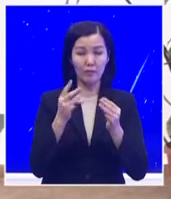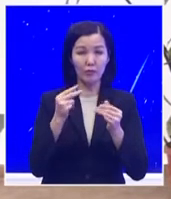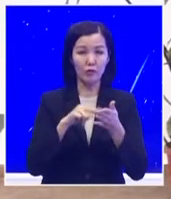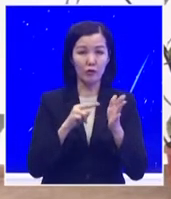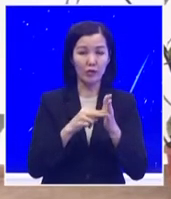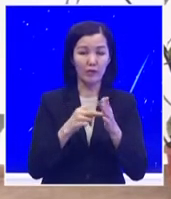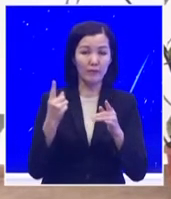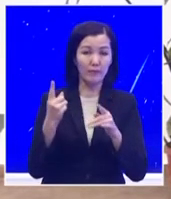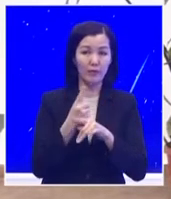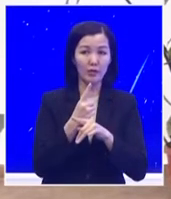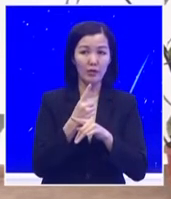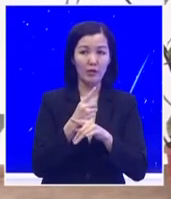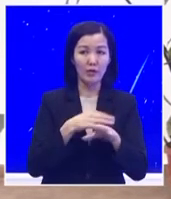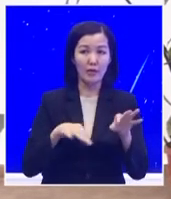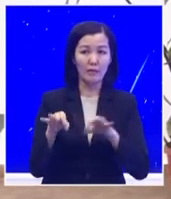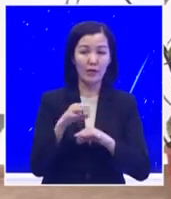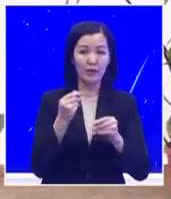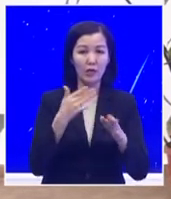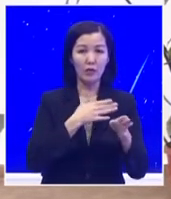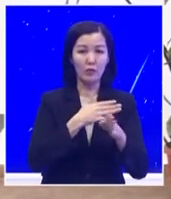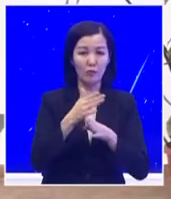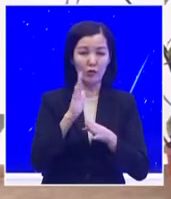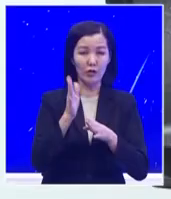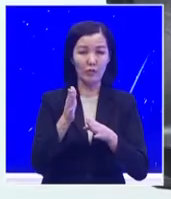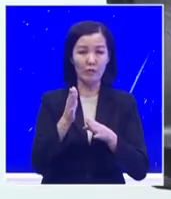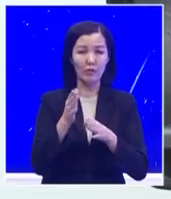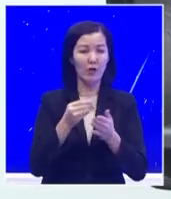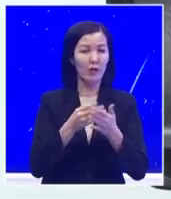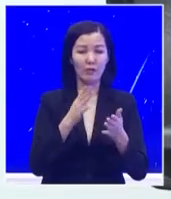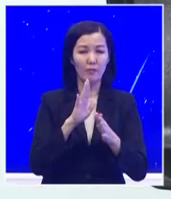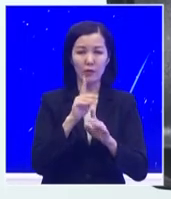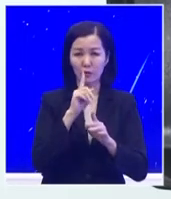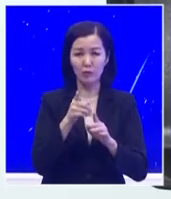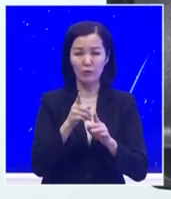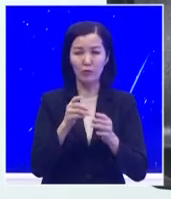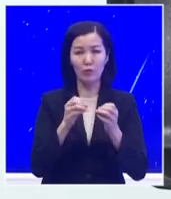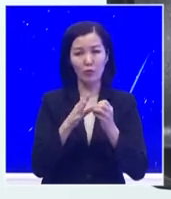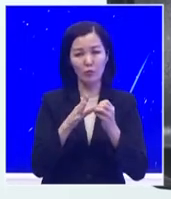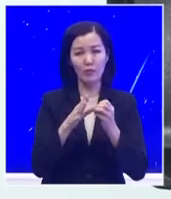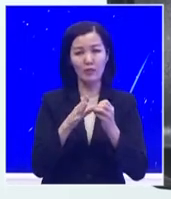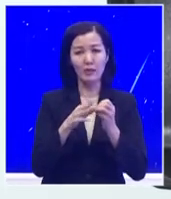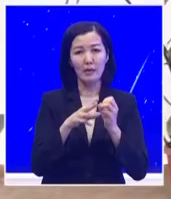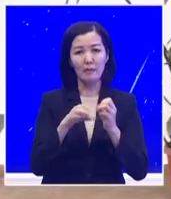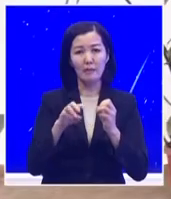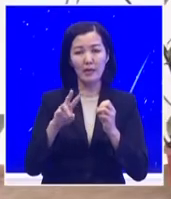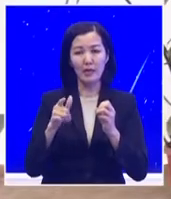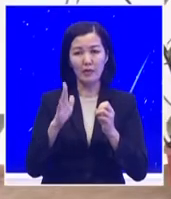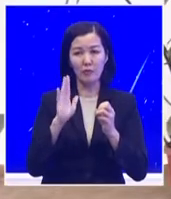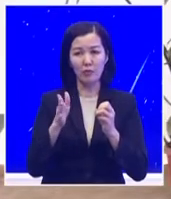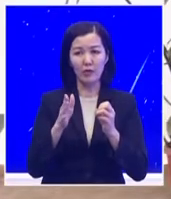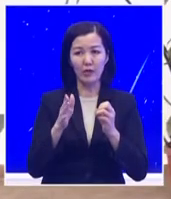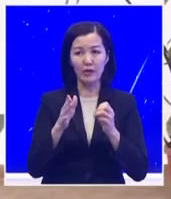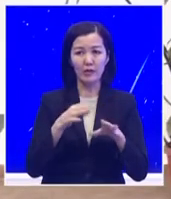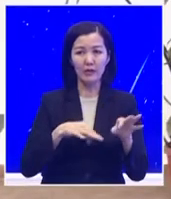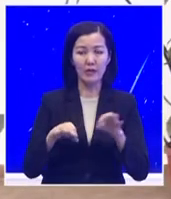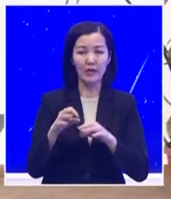болған бірінші проектке ақша бөлдіртеміз. Енді ол көп қымбат бола қоймас, бір 15-20 миллион төңірегі болар. Проектісі, оның